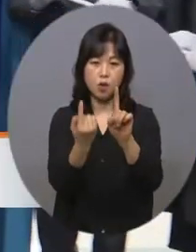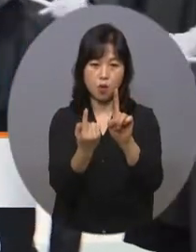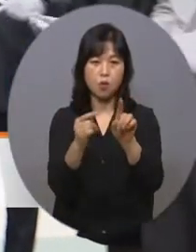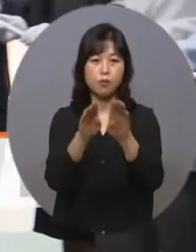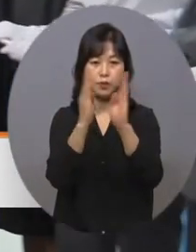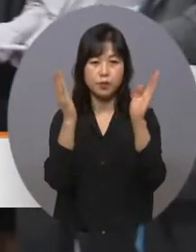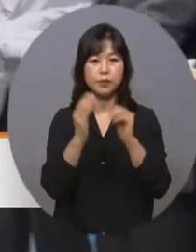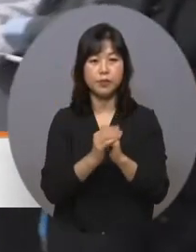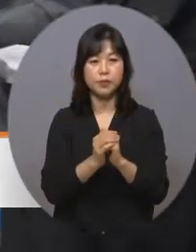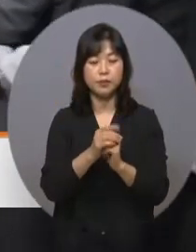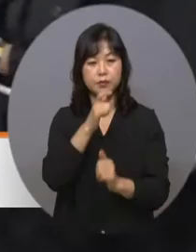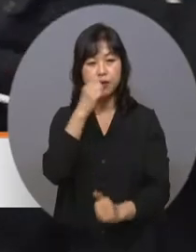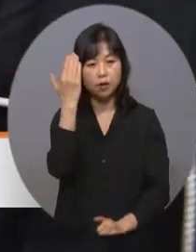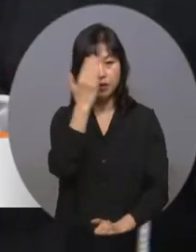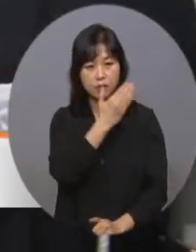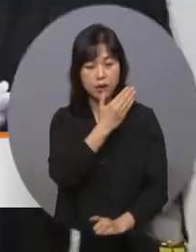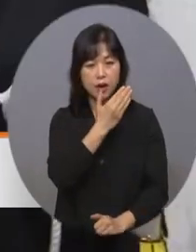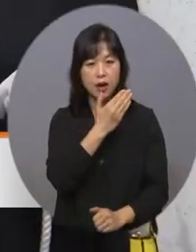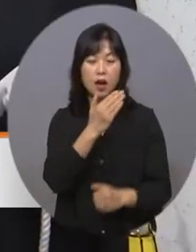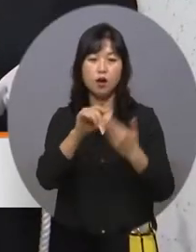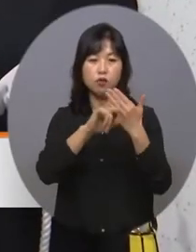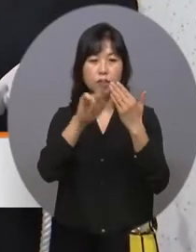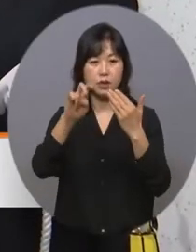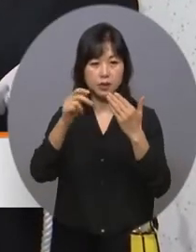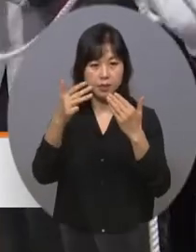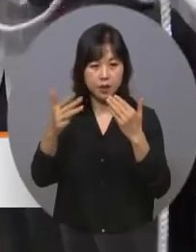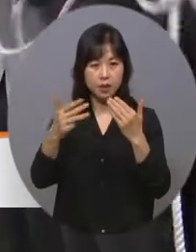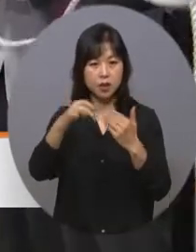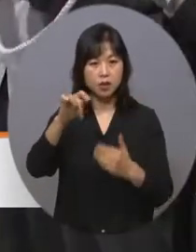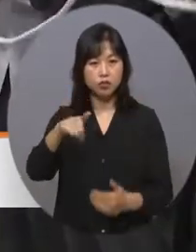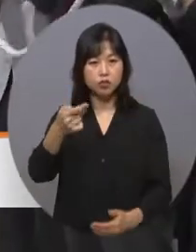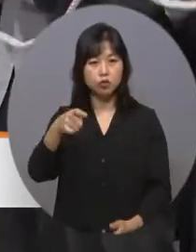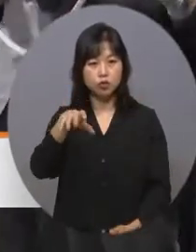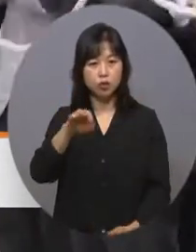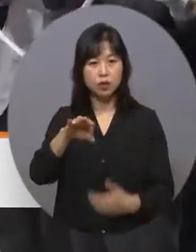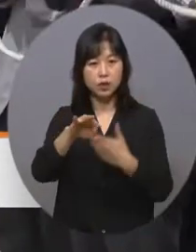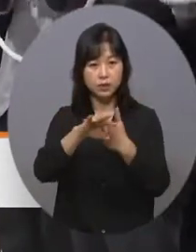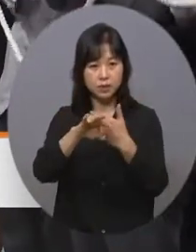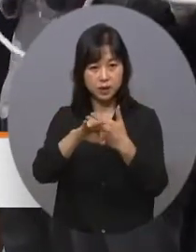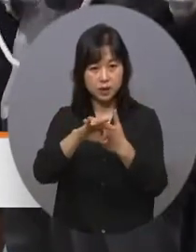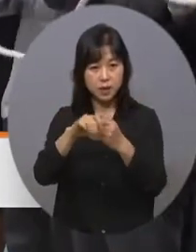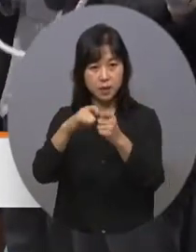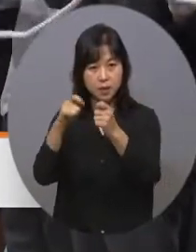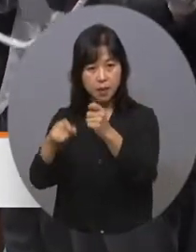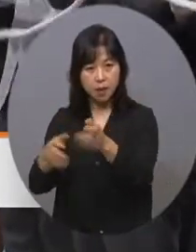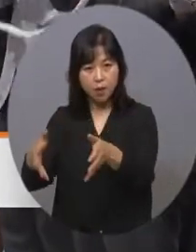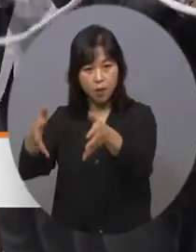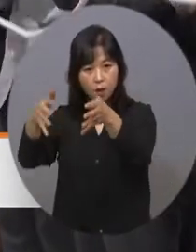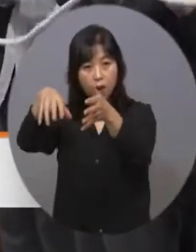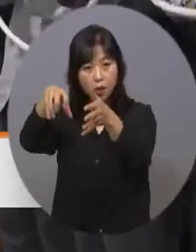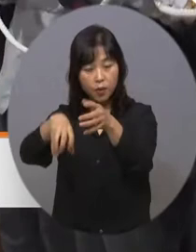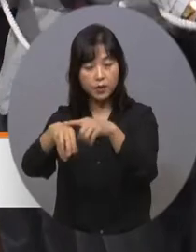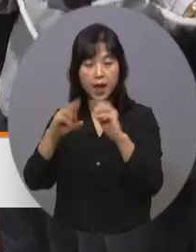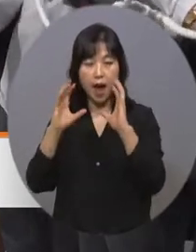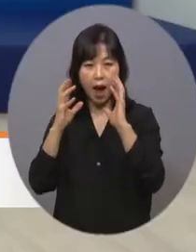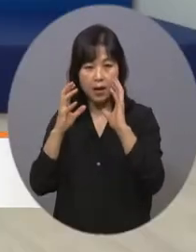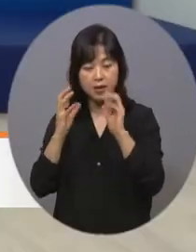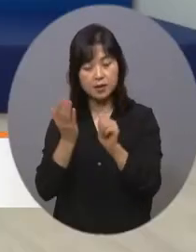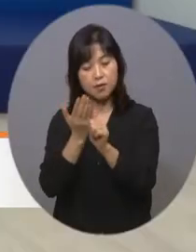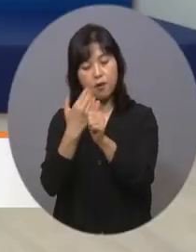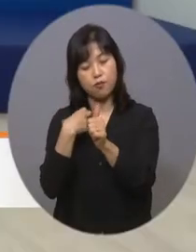여수시가 지난달 28일 국동 임시별관 1층에 육아 부담을 덜어주는 공동 육아 나눔터 1호점을